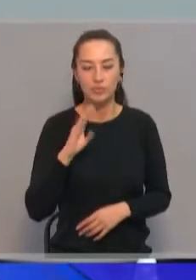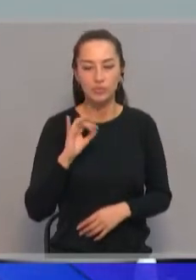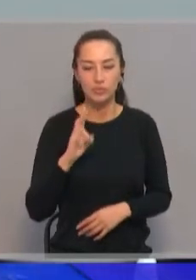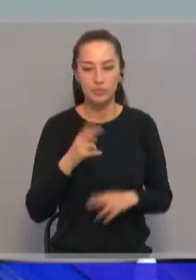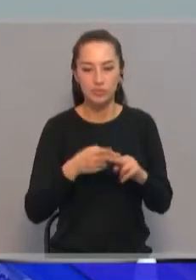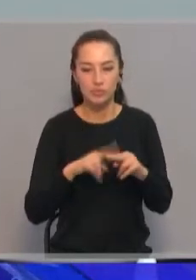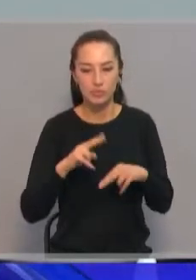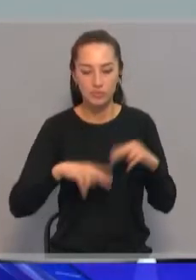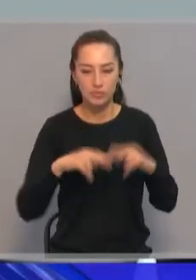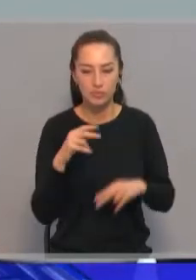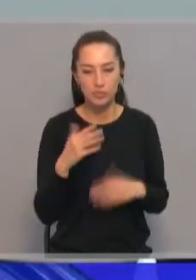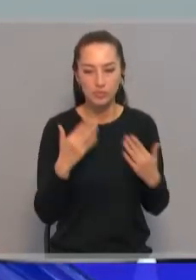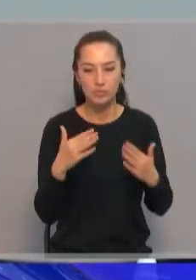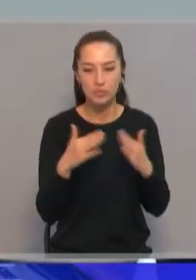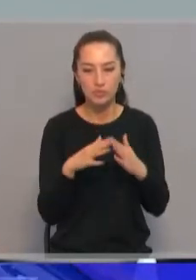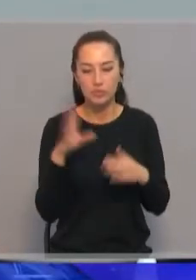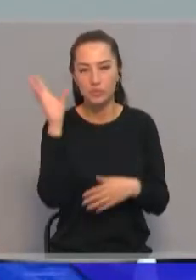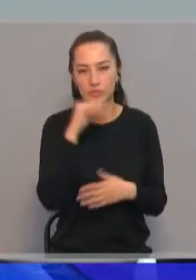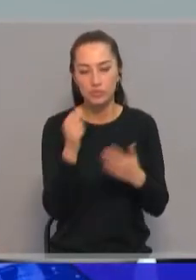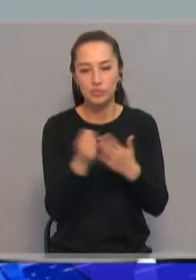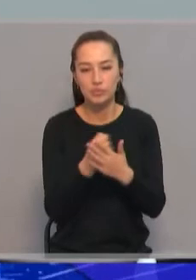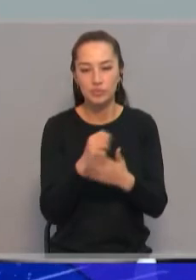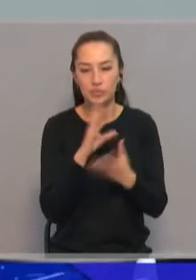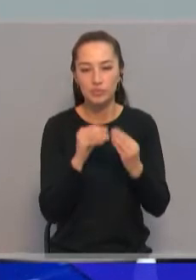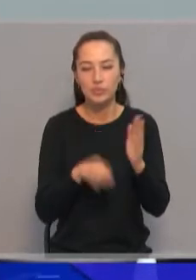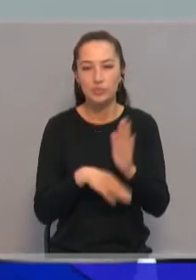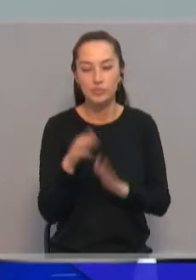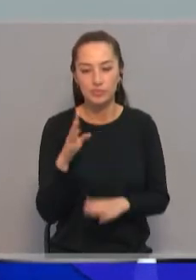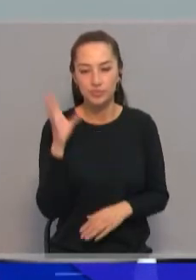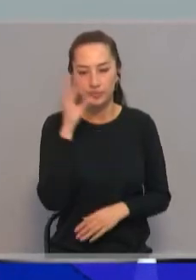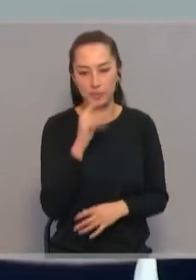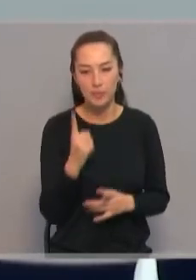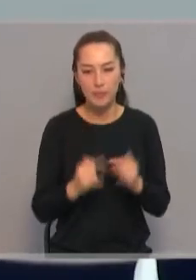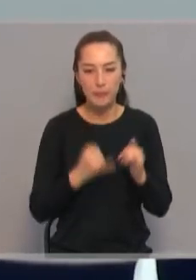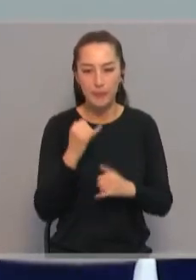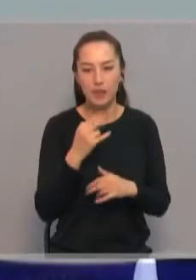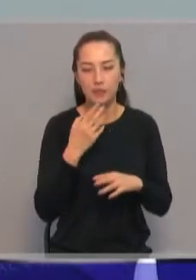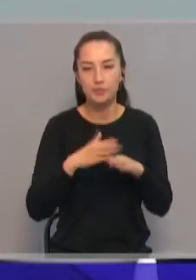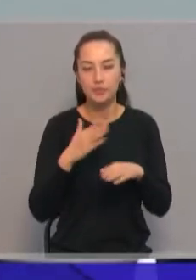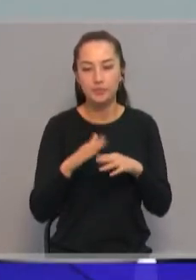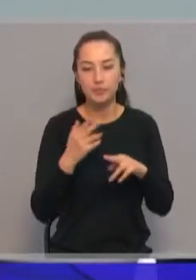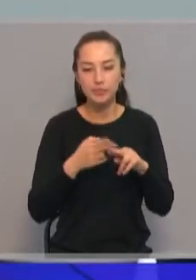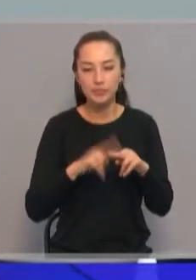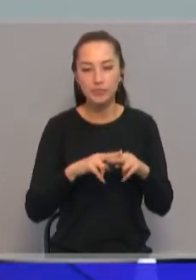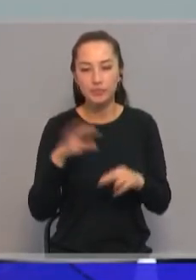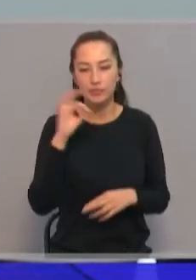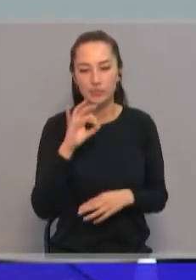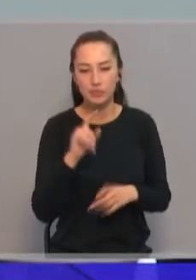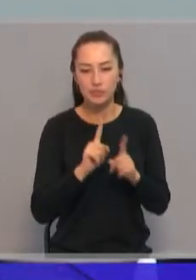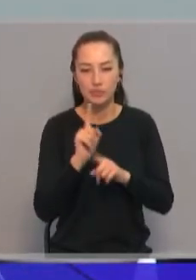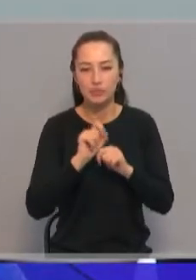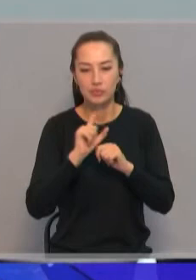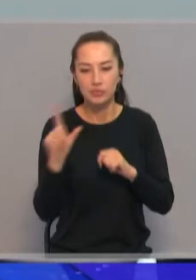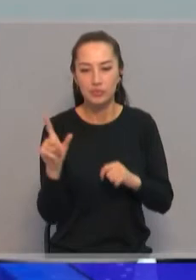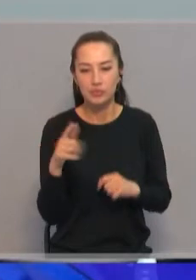алғысымды білдіремін. Бүгін біз тұрғын үйге қол жетімділікті жақсарту үшін тағы бір қадам жасадық. Бұл ипотеканың негізгі құндылығы бастапқы